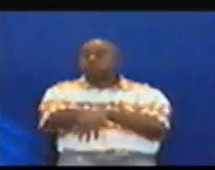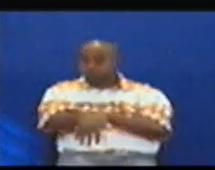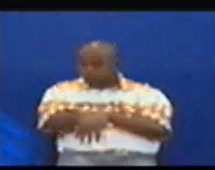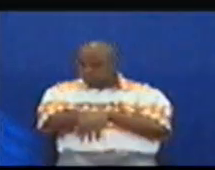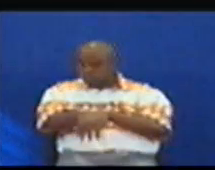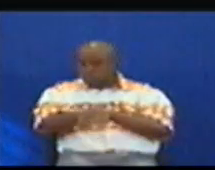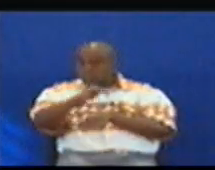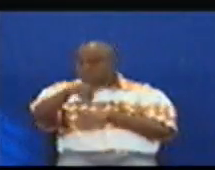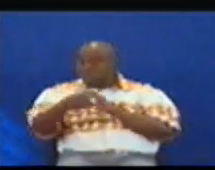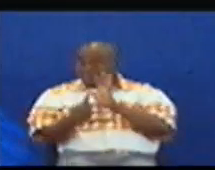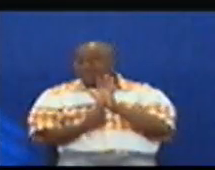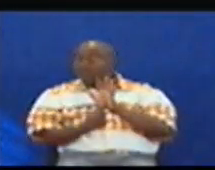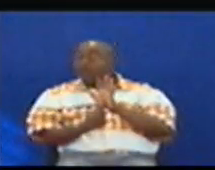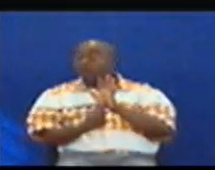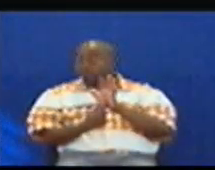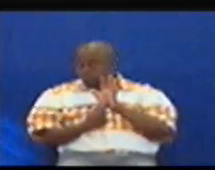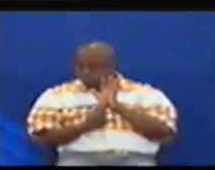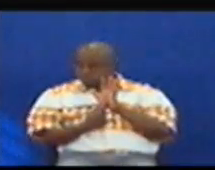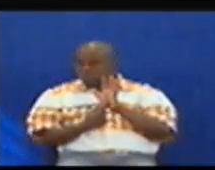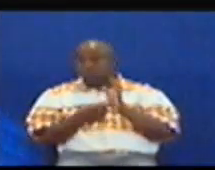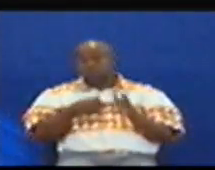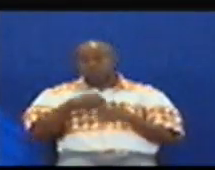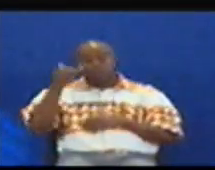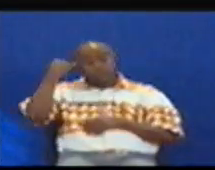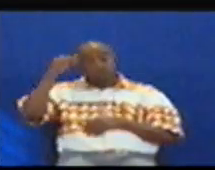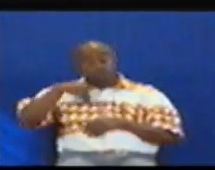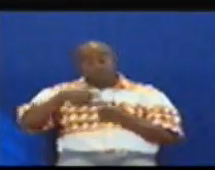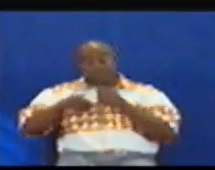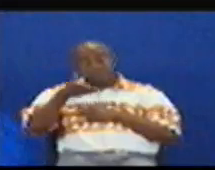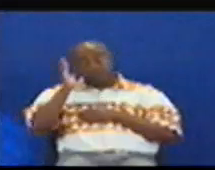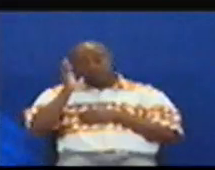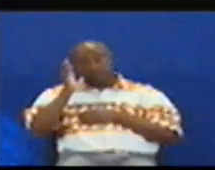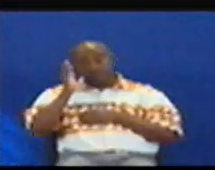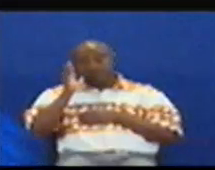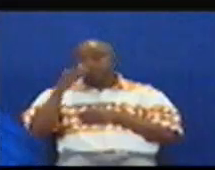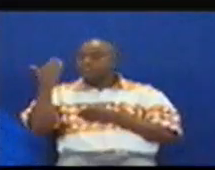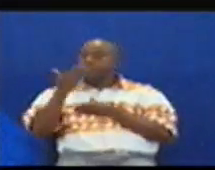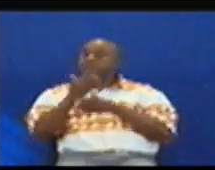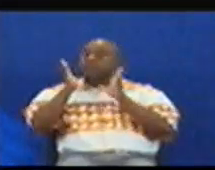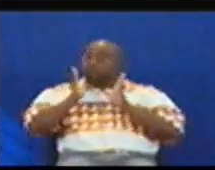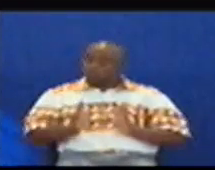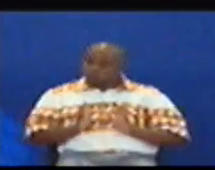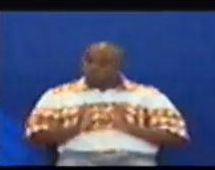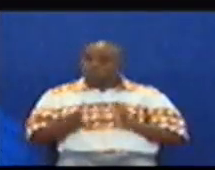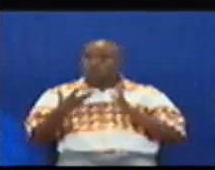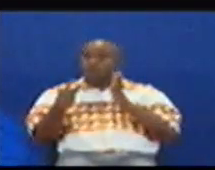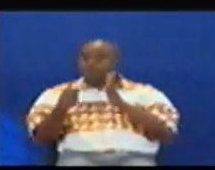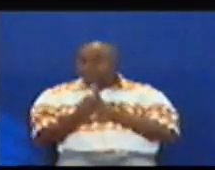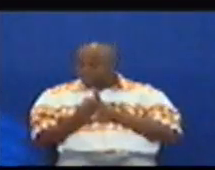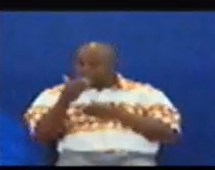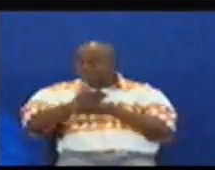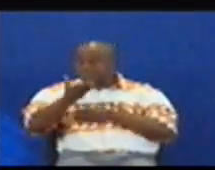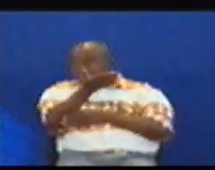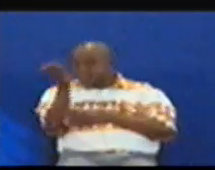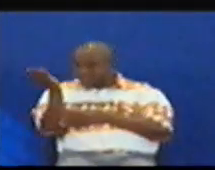kisichopungua miezi 6, naweza nikafanya projection. Ushauri wangu kwa serikali, BOT pamoja na vyombo vingine vya mamlaka ya